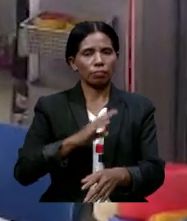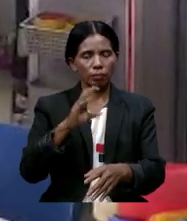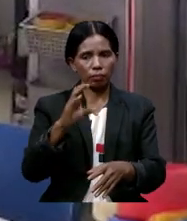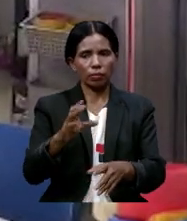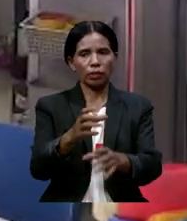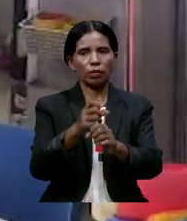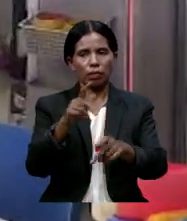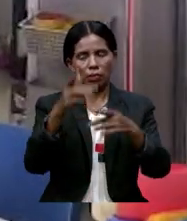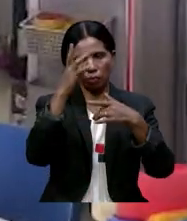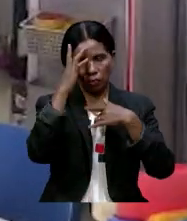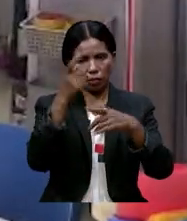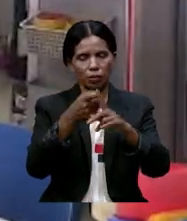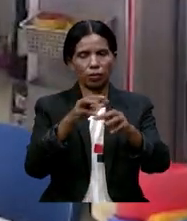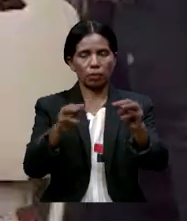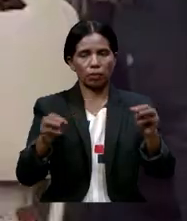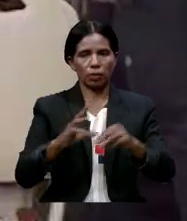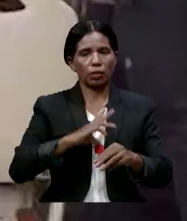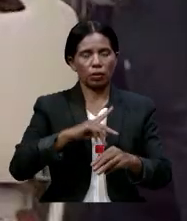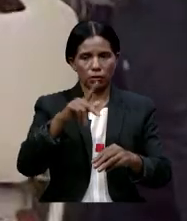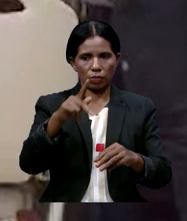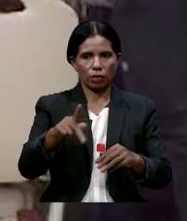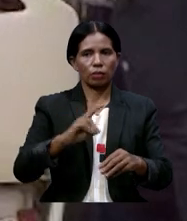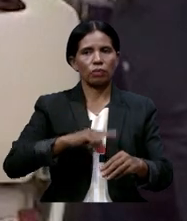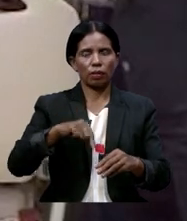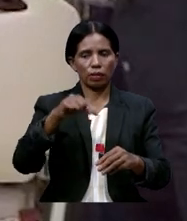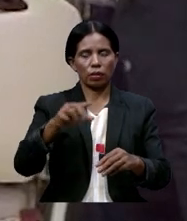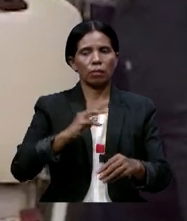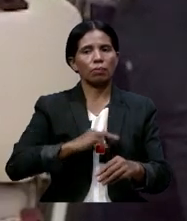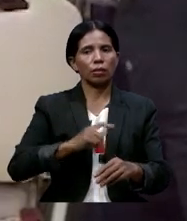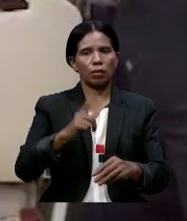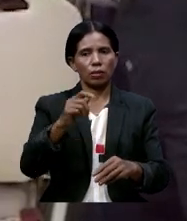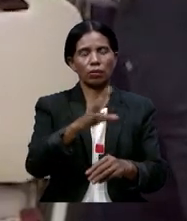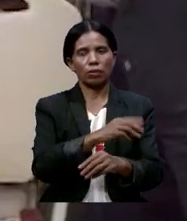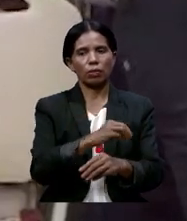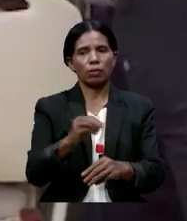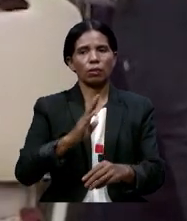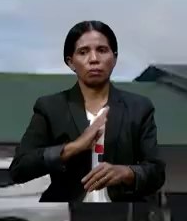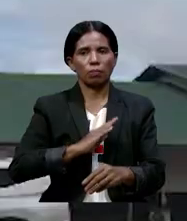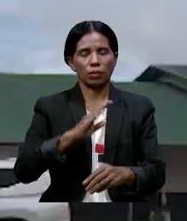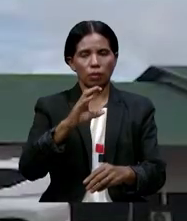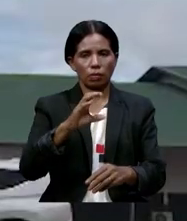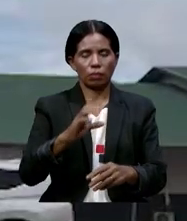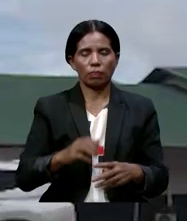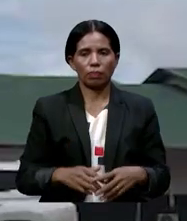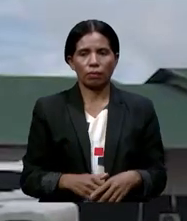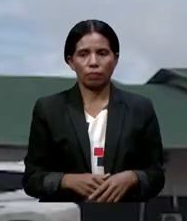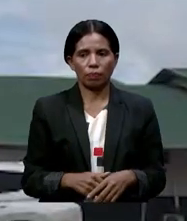simu paciente husi municipio Lauteng vikeke manatutu no Baucau. Equipa cobertura GMN.